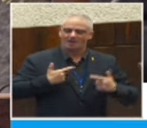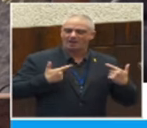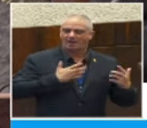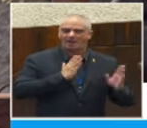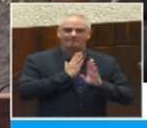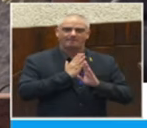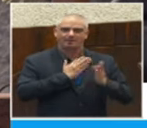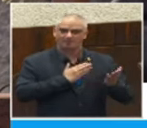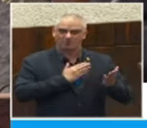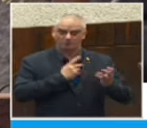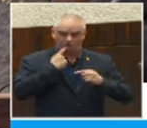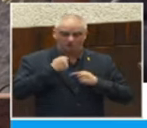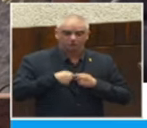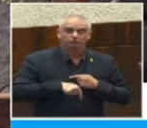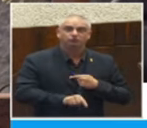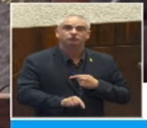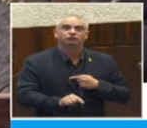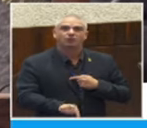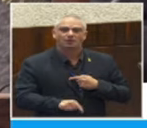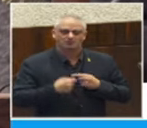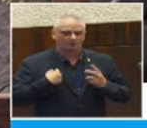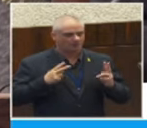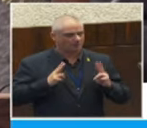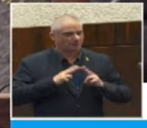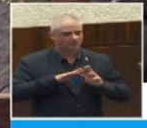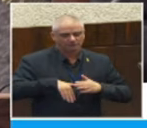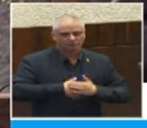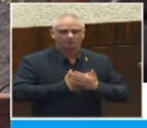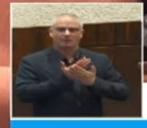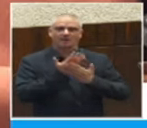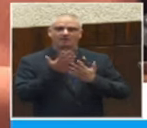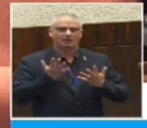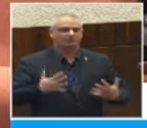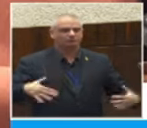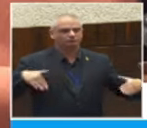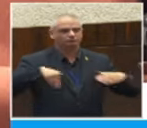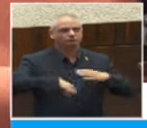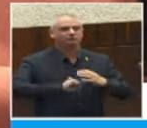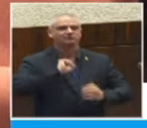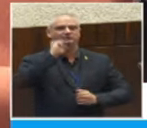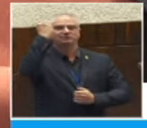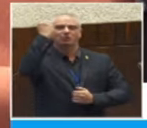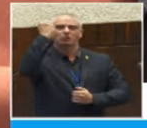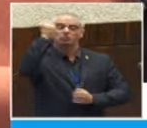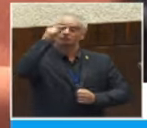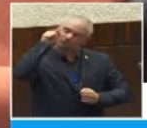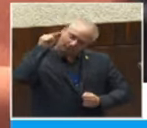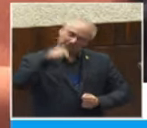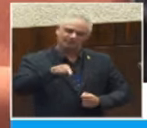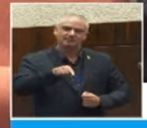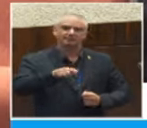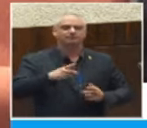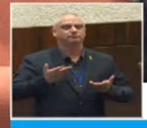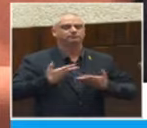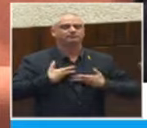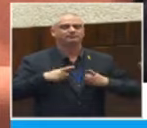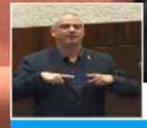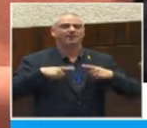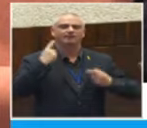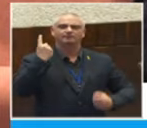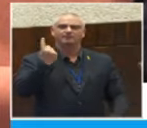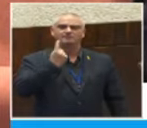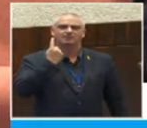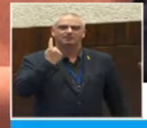השנה התכנסנו מחדש תחת כנפי הציונות שהיא ברירה את חיינו היחידה,